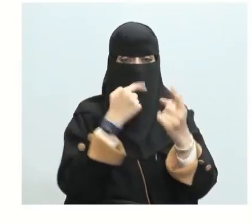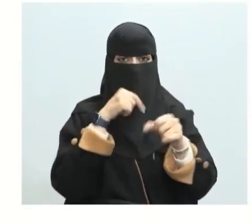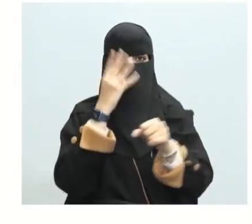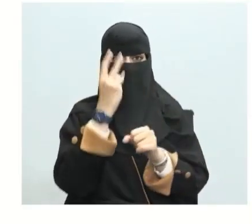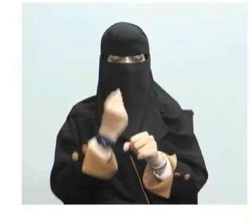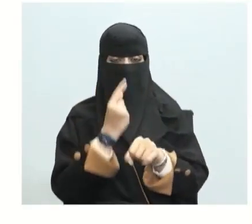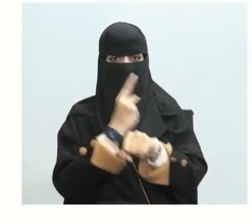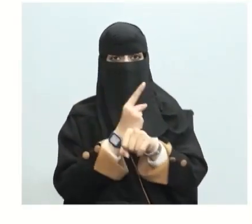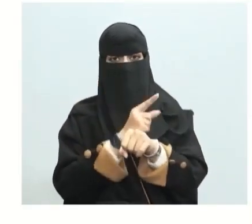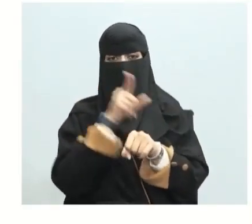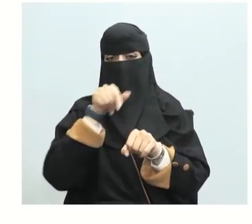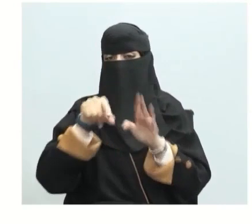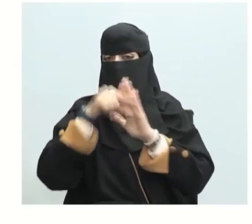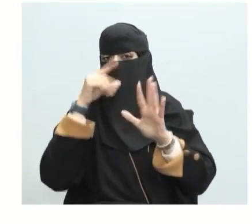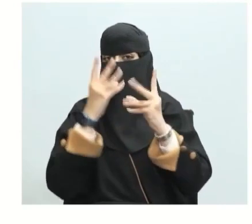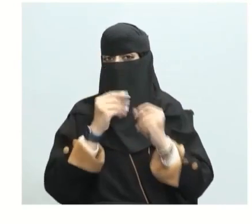المناسب